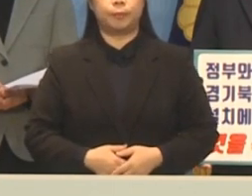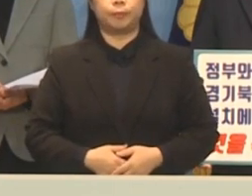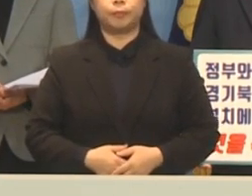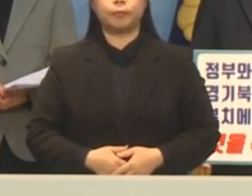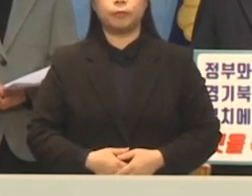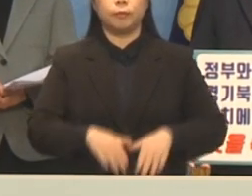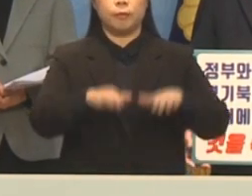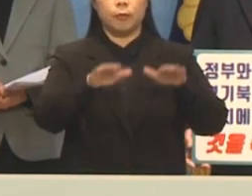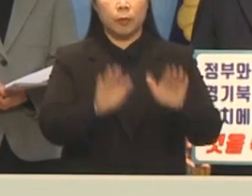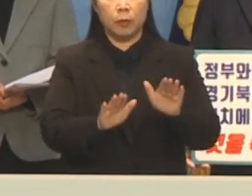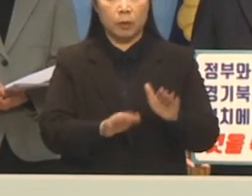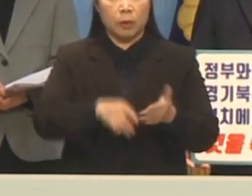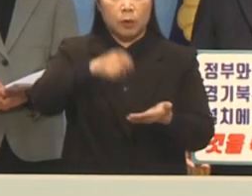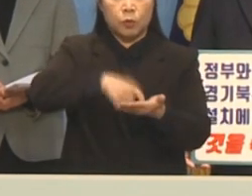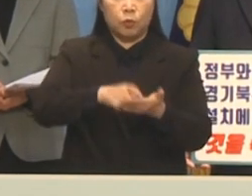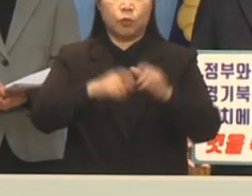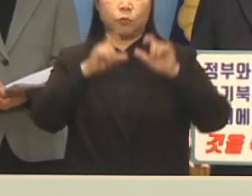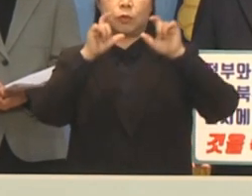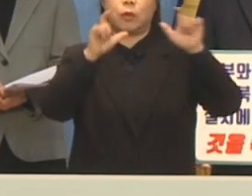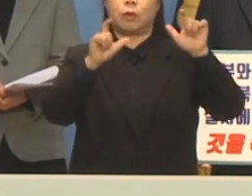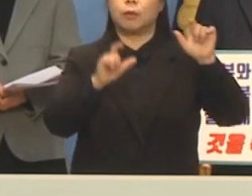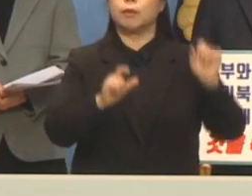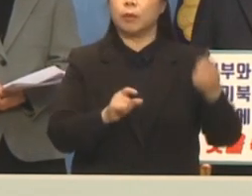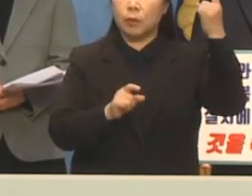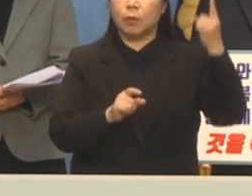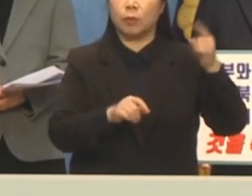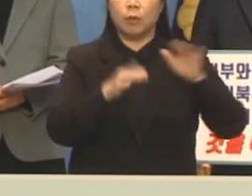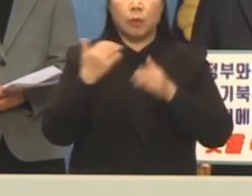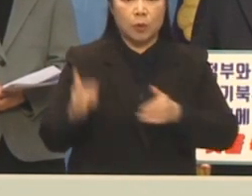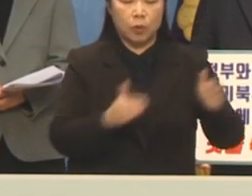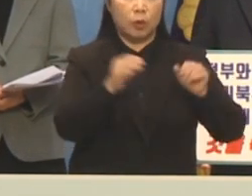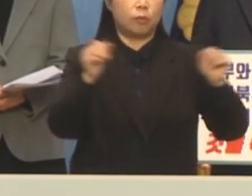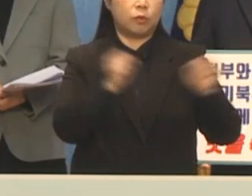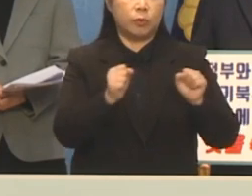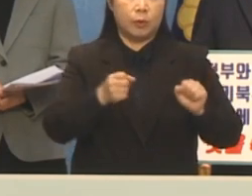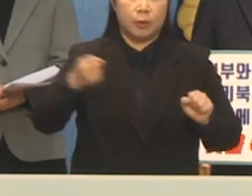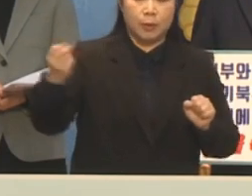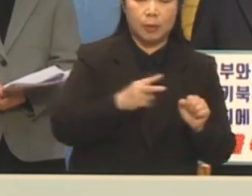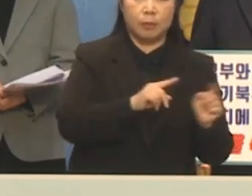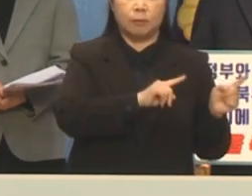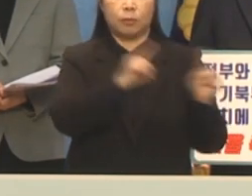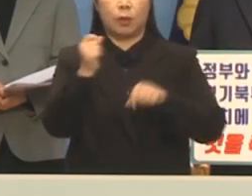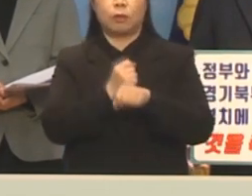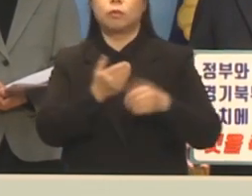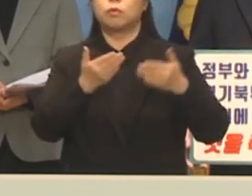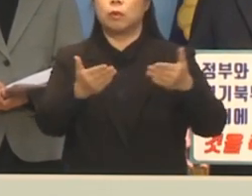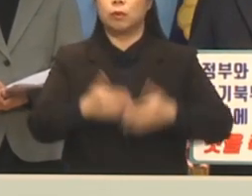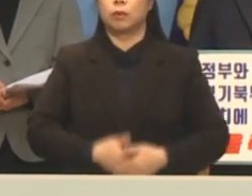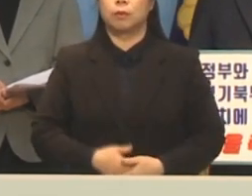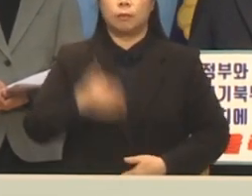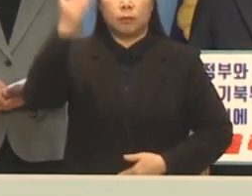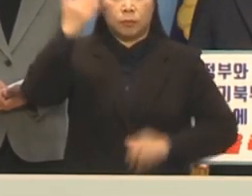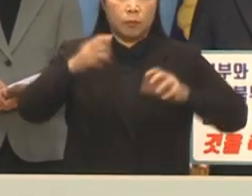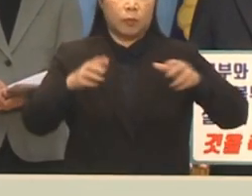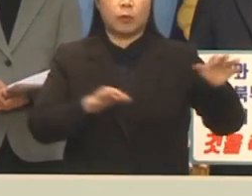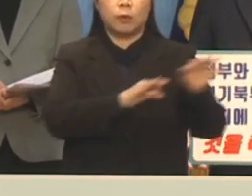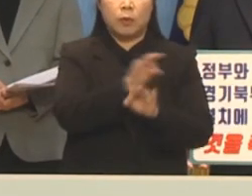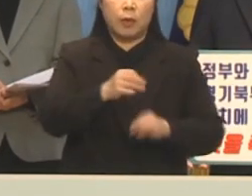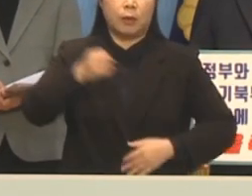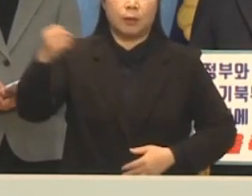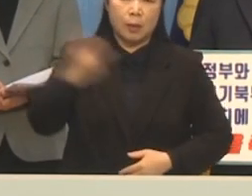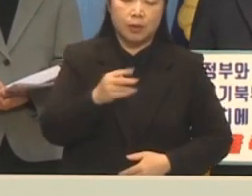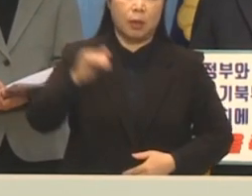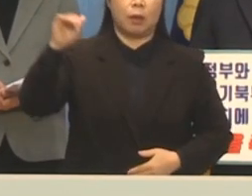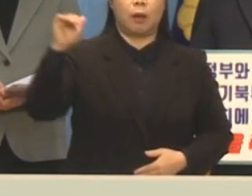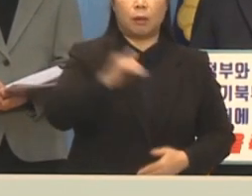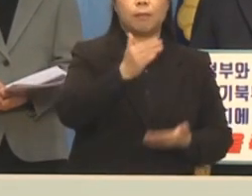아무쪼록 오늘 촉구 선언을 계기로 경기 북부를 다시 뛰게 해서 대한민국 경제가 다시 하강을